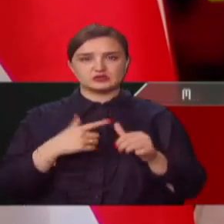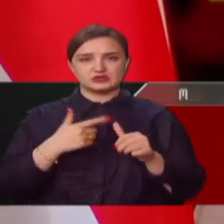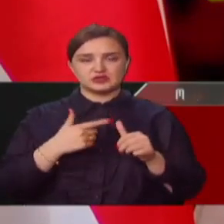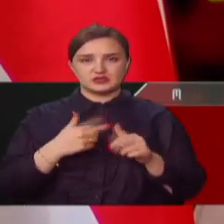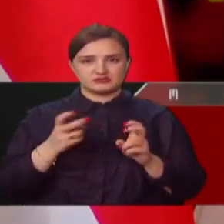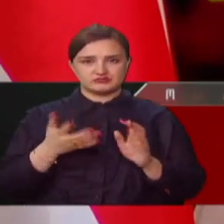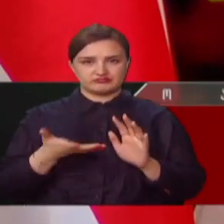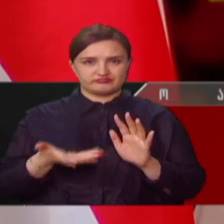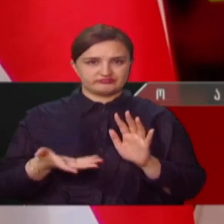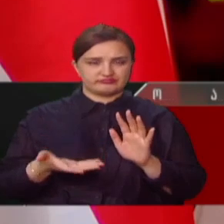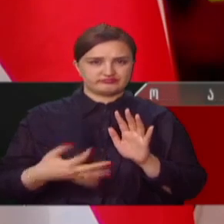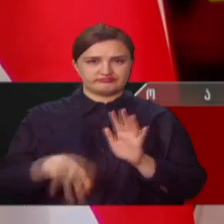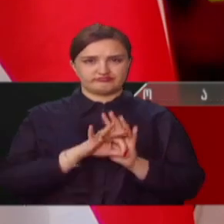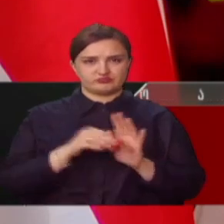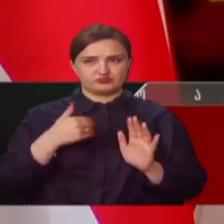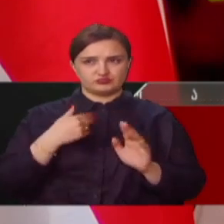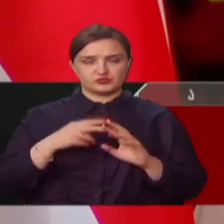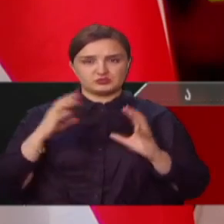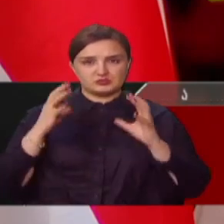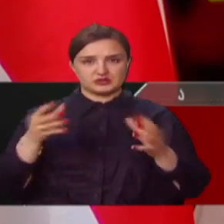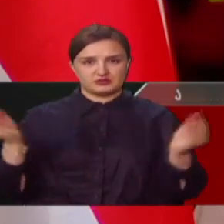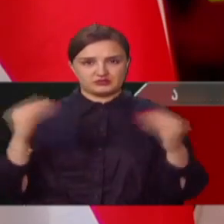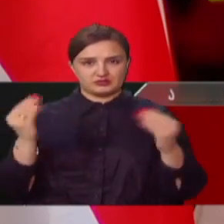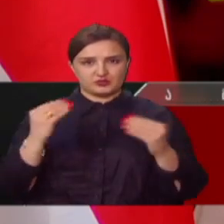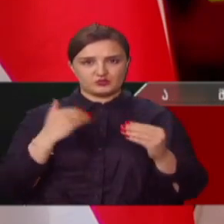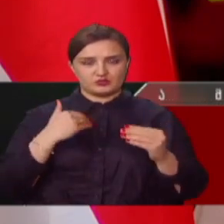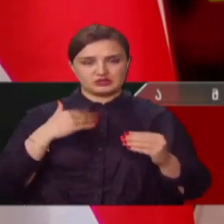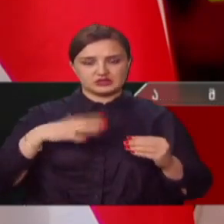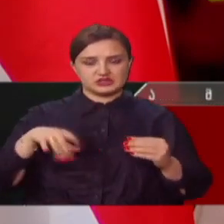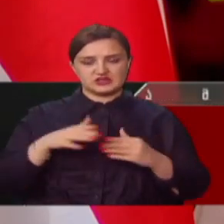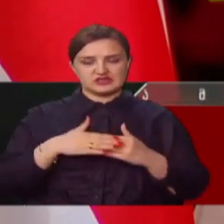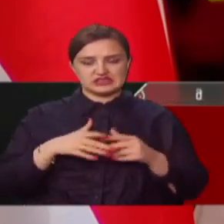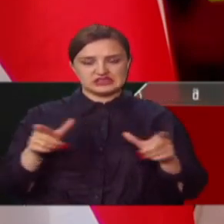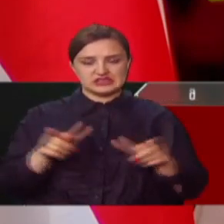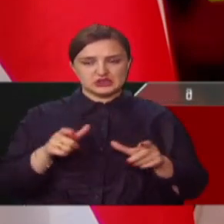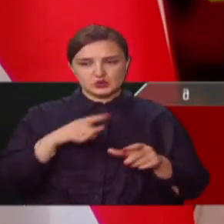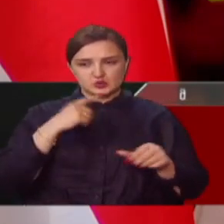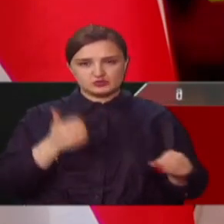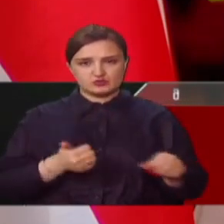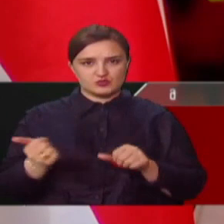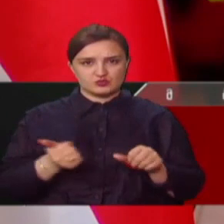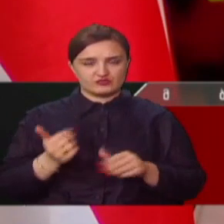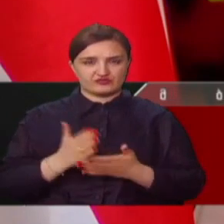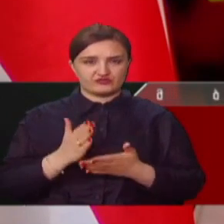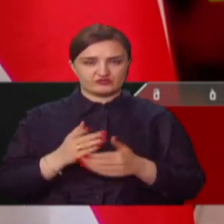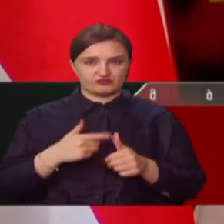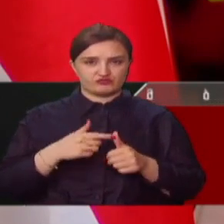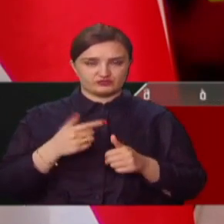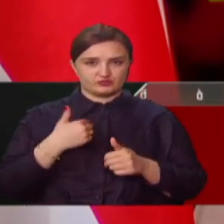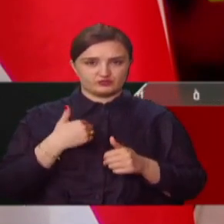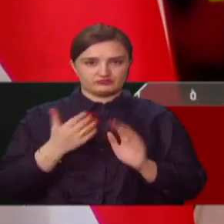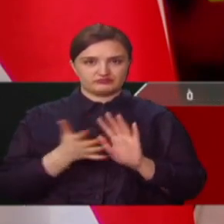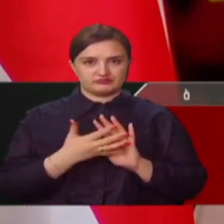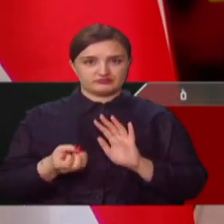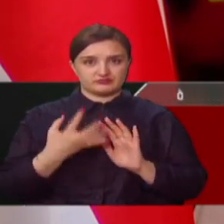იმგვარად შელახვას, რომ თელმა მსოფლიო ილაპარაკოს, რომ საქართველო არის სანქციების გვერდის ავლის ადგილი, ოღონდ ამ დროს საქართველო